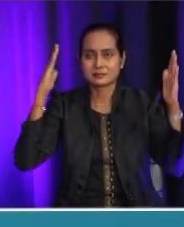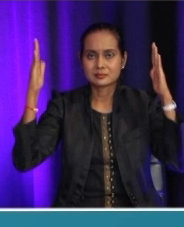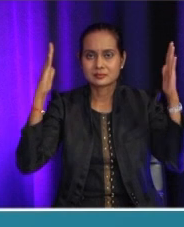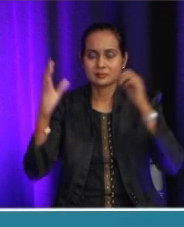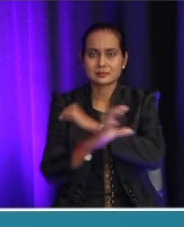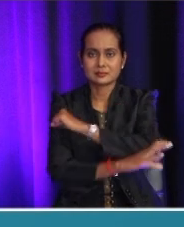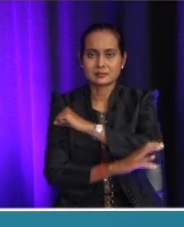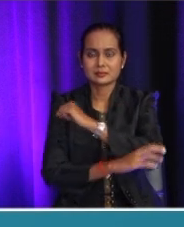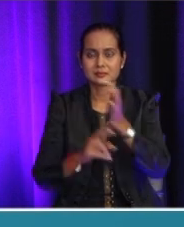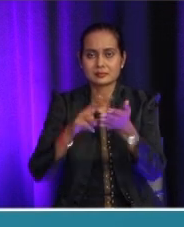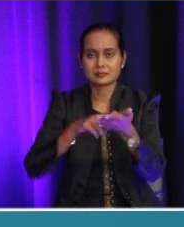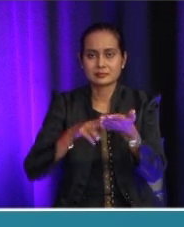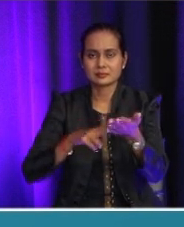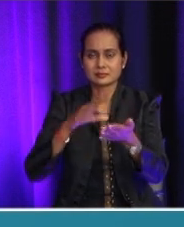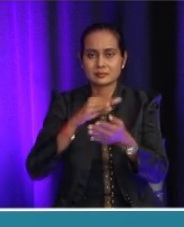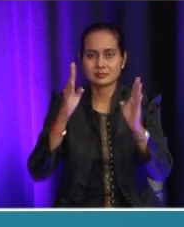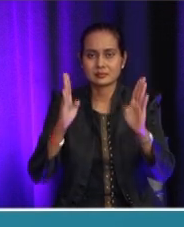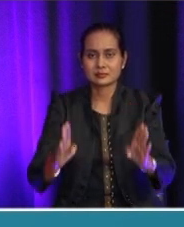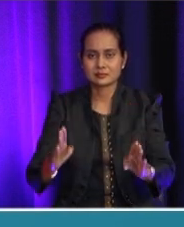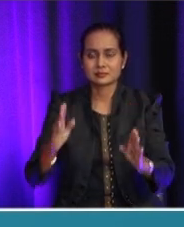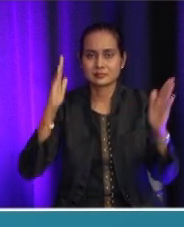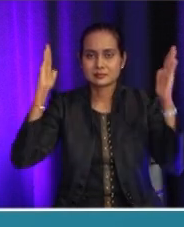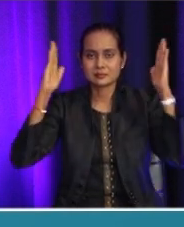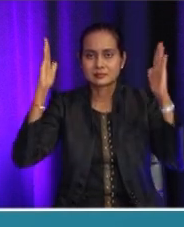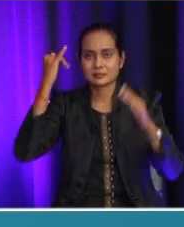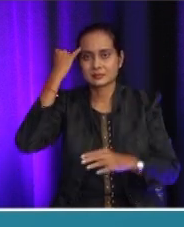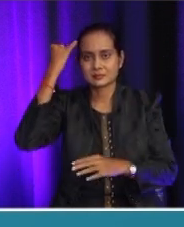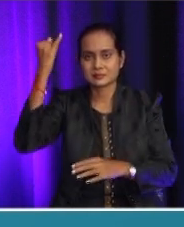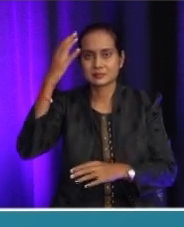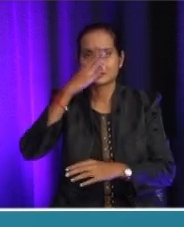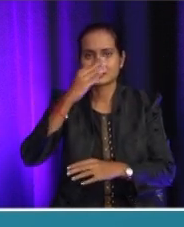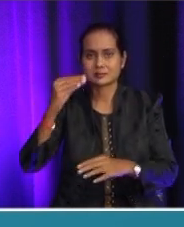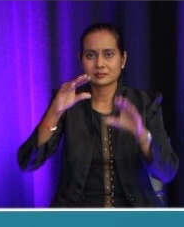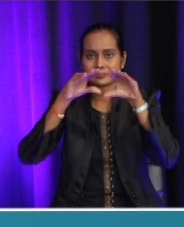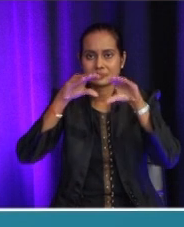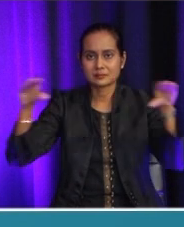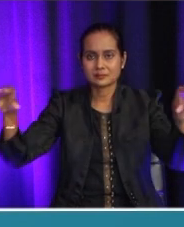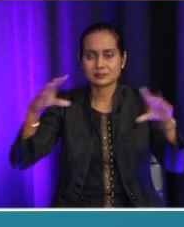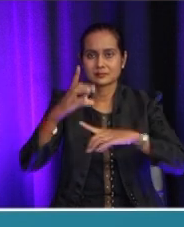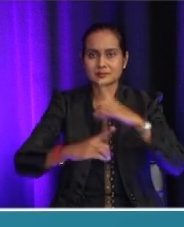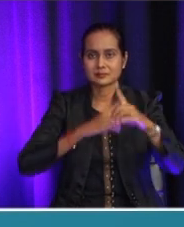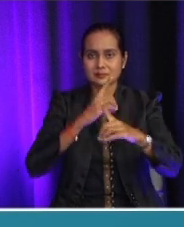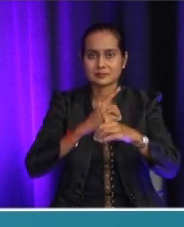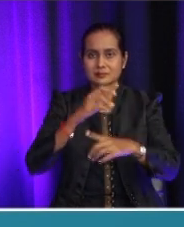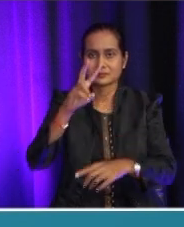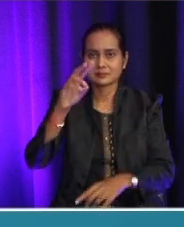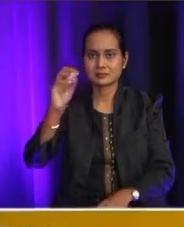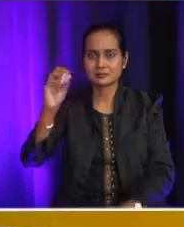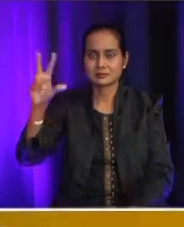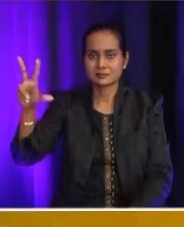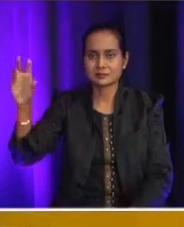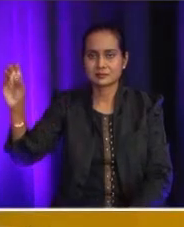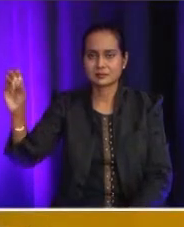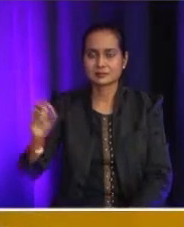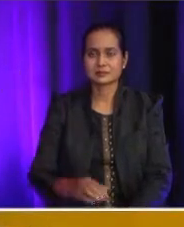bangsa Malaysia yang berilmu dan bertaraf dunia menjelang tahun 2030. Maknanya